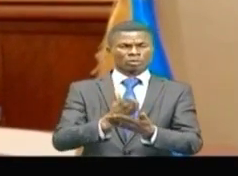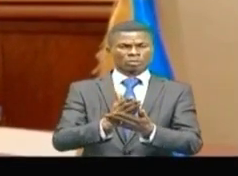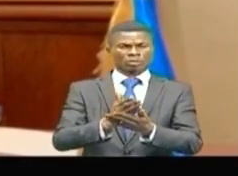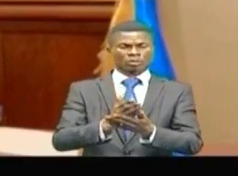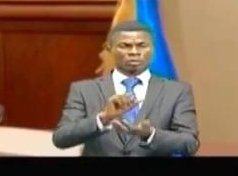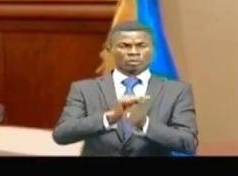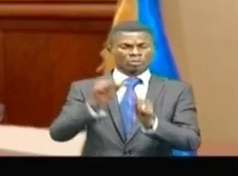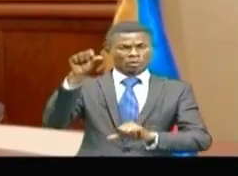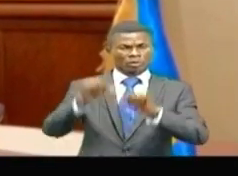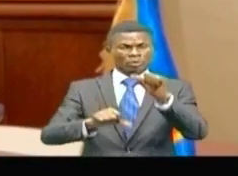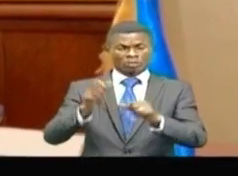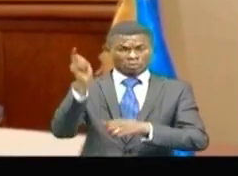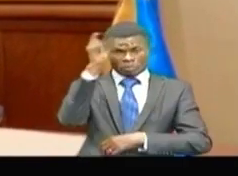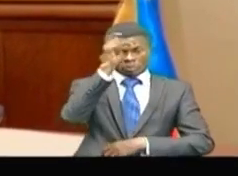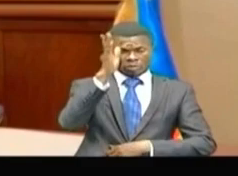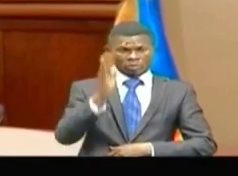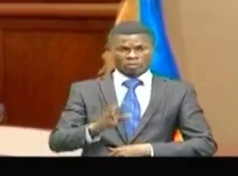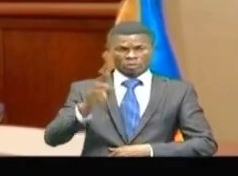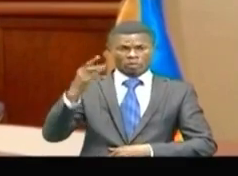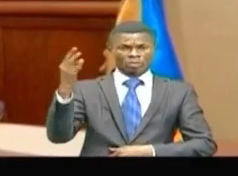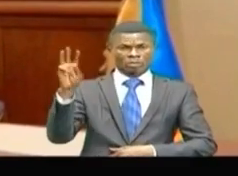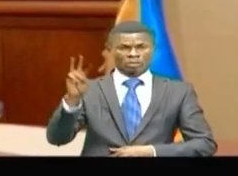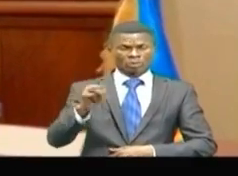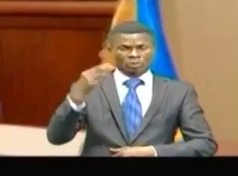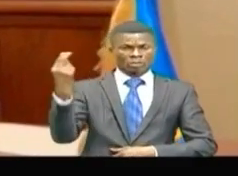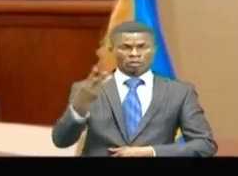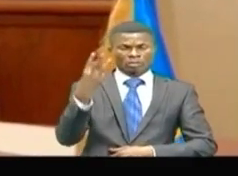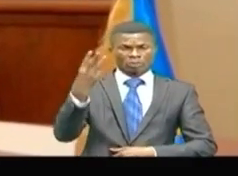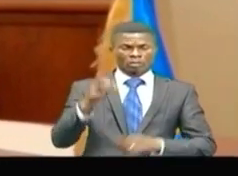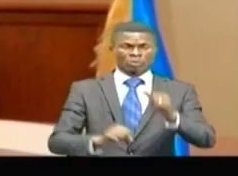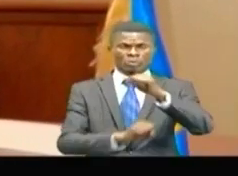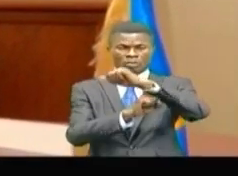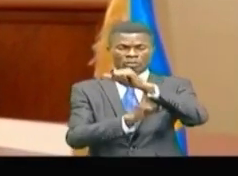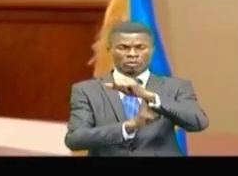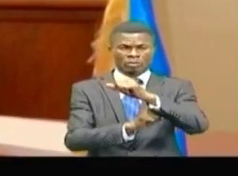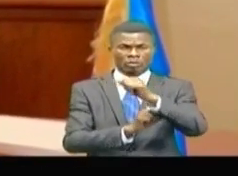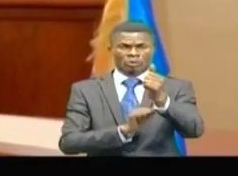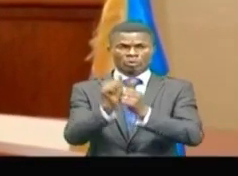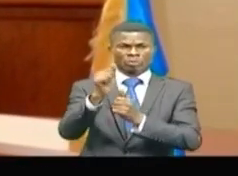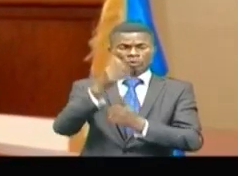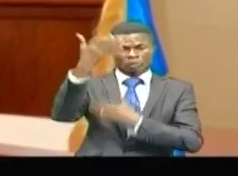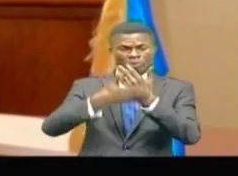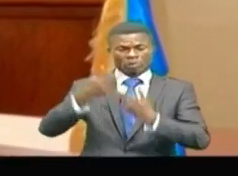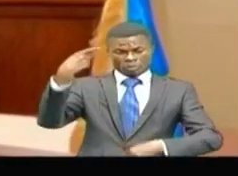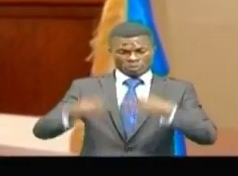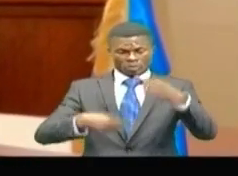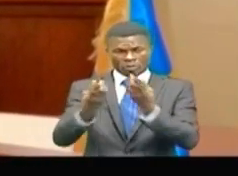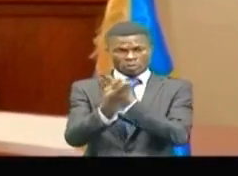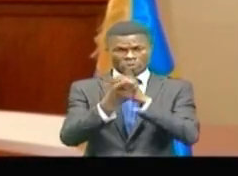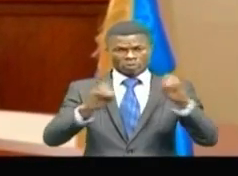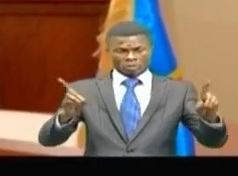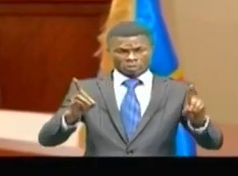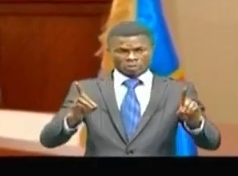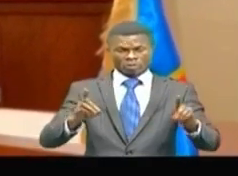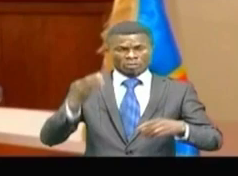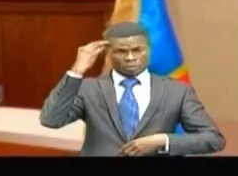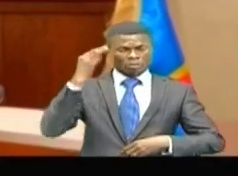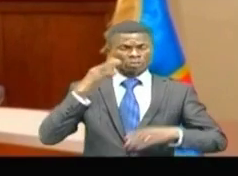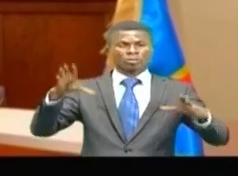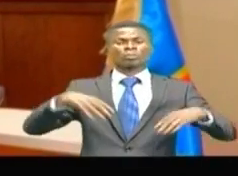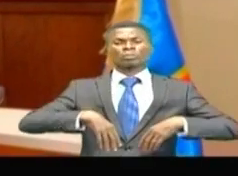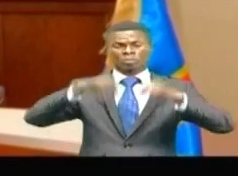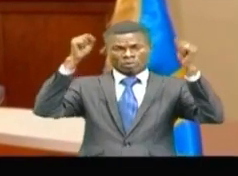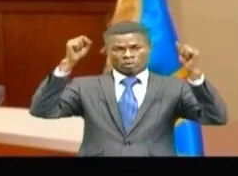l'activisme des terroristes M23 soutenus par le Rwanda. Après débat et délibération, le Conseil a